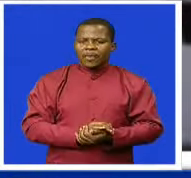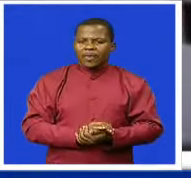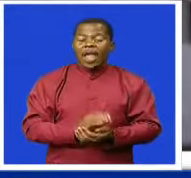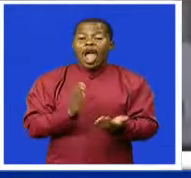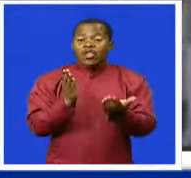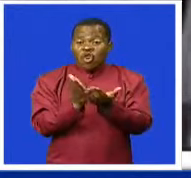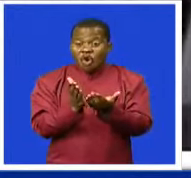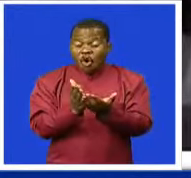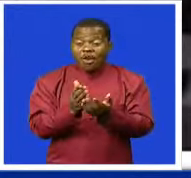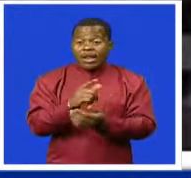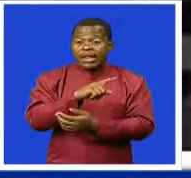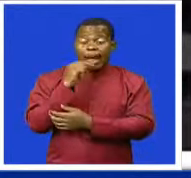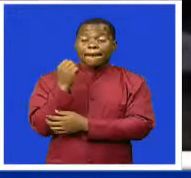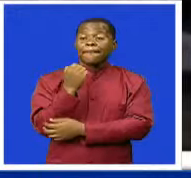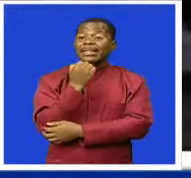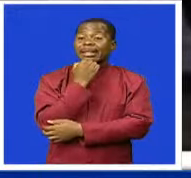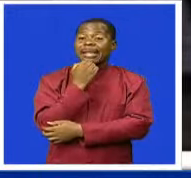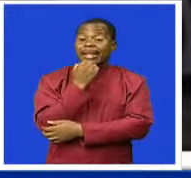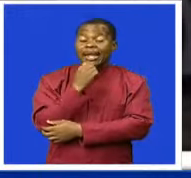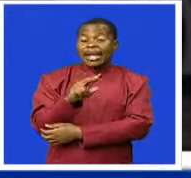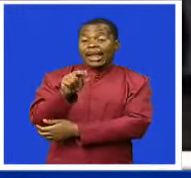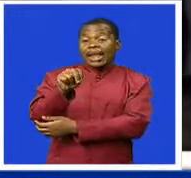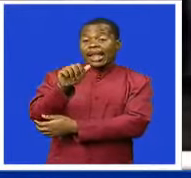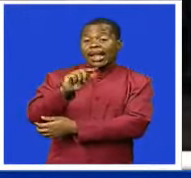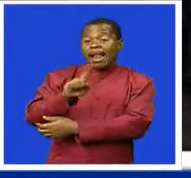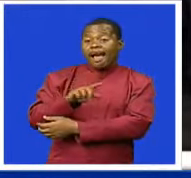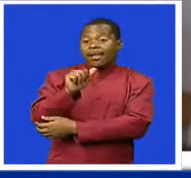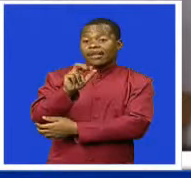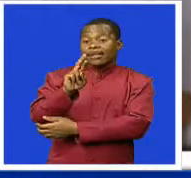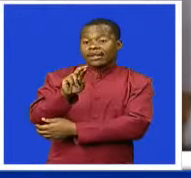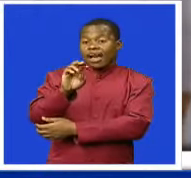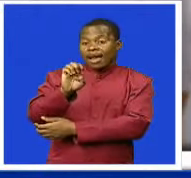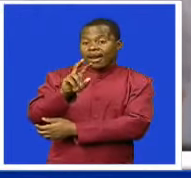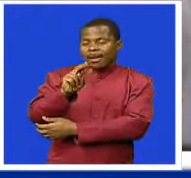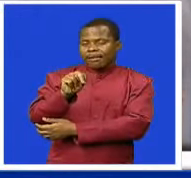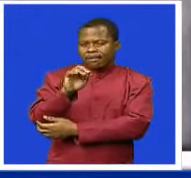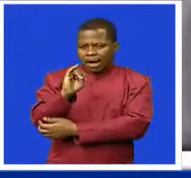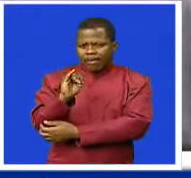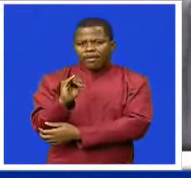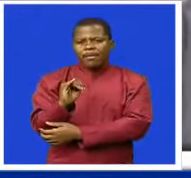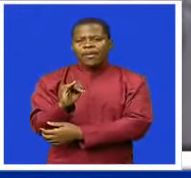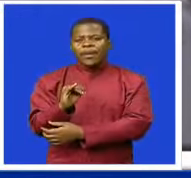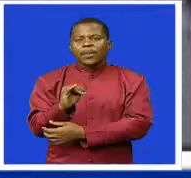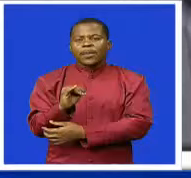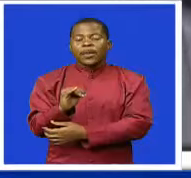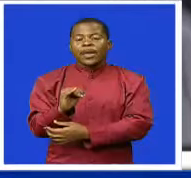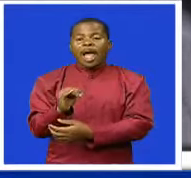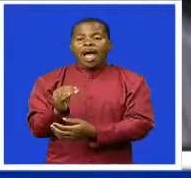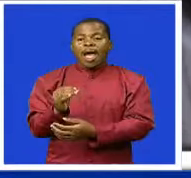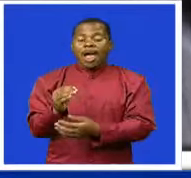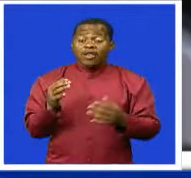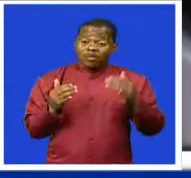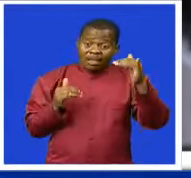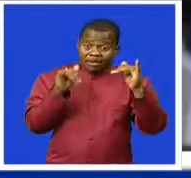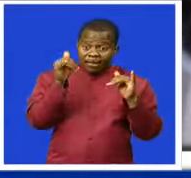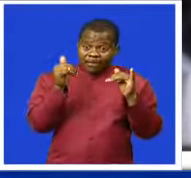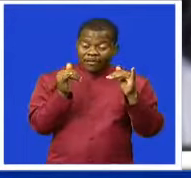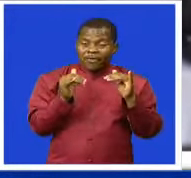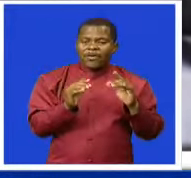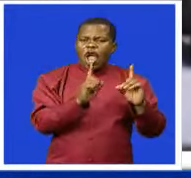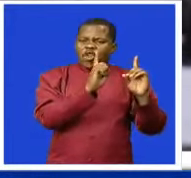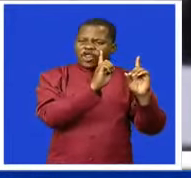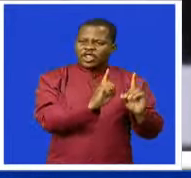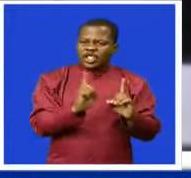besikolwa Thembeni Jiyane uhlanganise iminyaka lengamashumi lasithupha kanti ke sewusebenze iminyaka lengamashumi